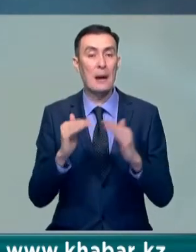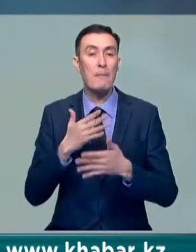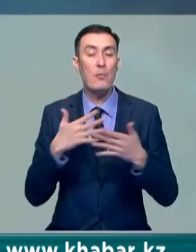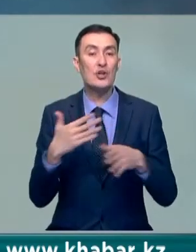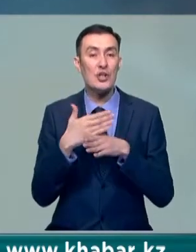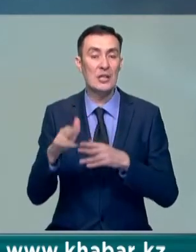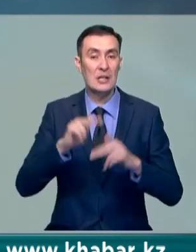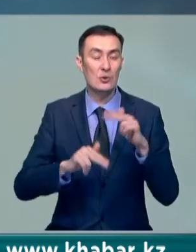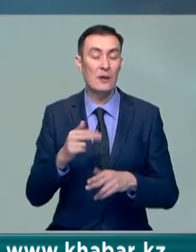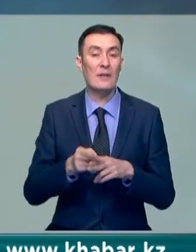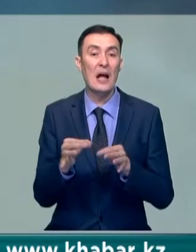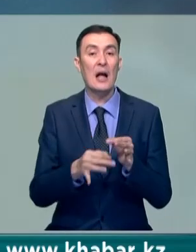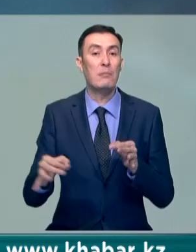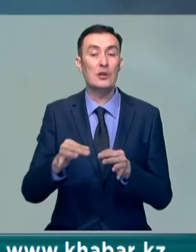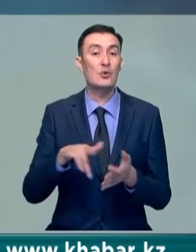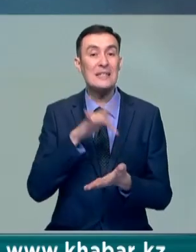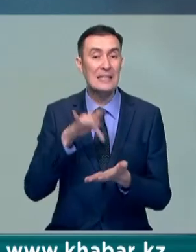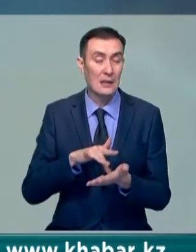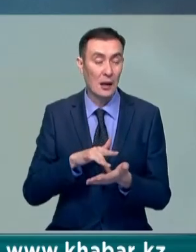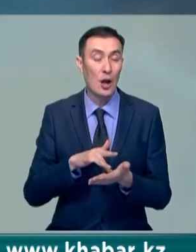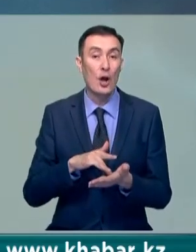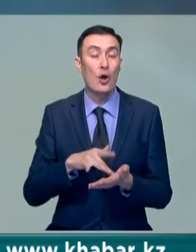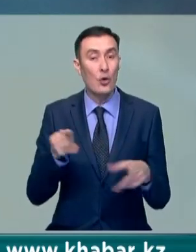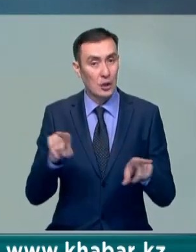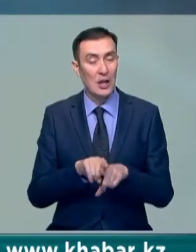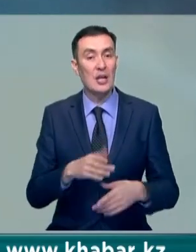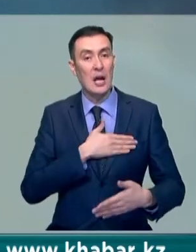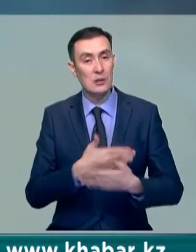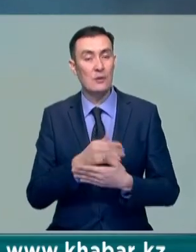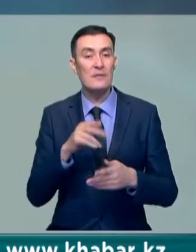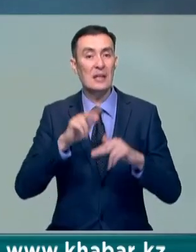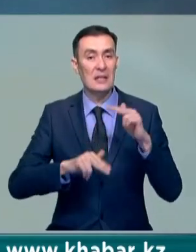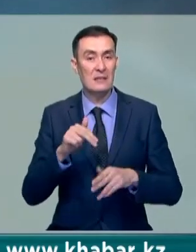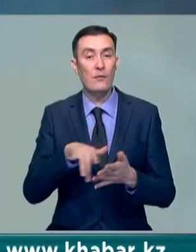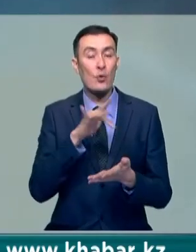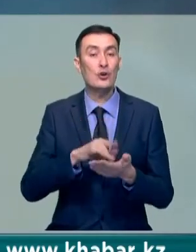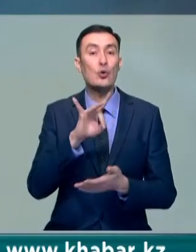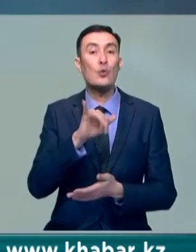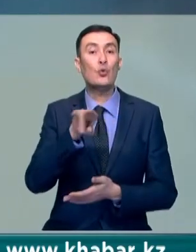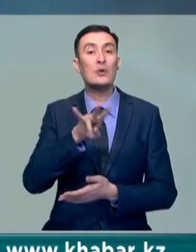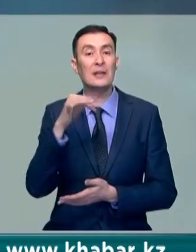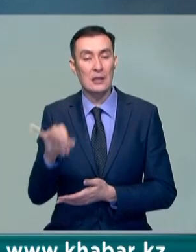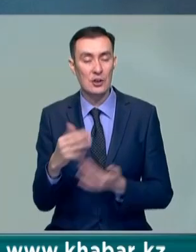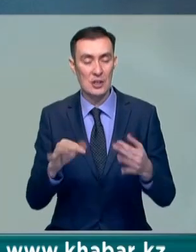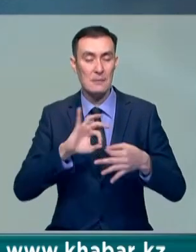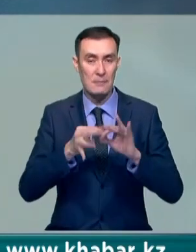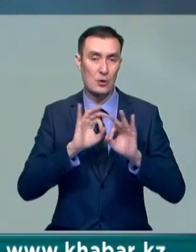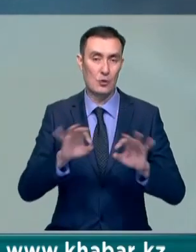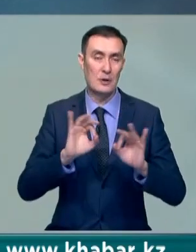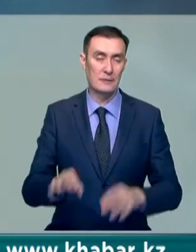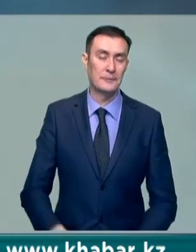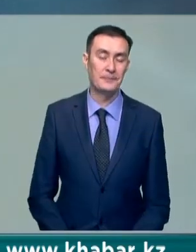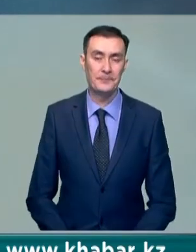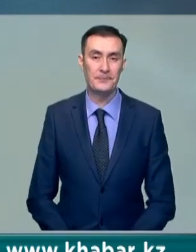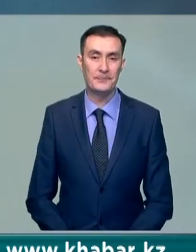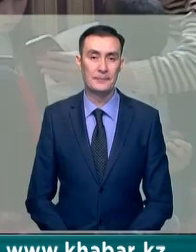доля застройки приходится на областной центр. Но не отстают темпы строительства и в городе Рудном. Подробности у Артема